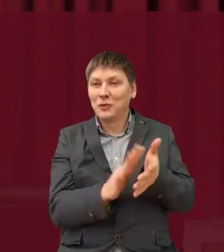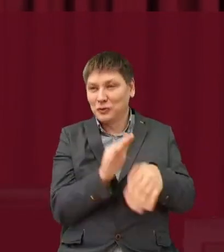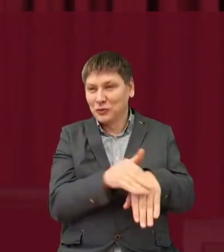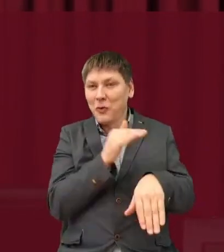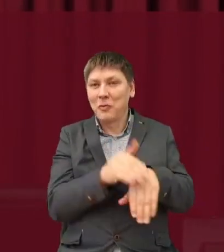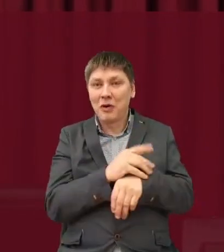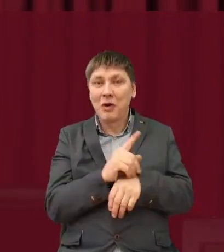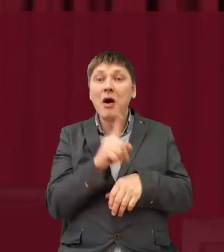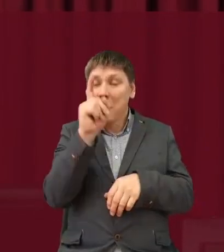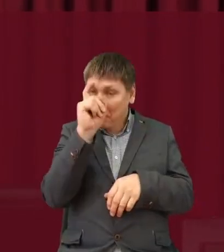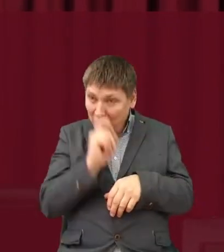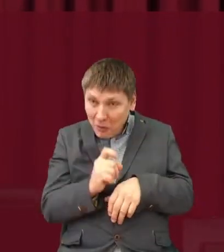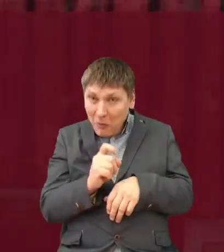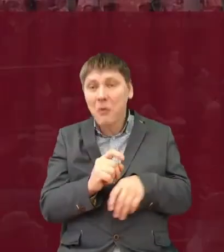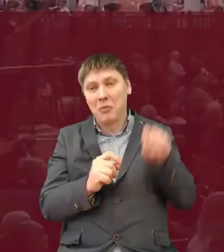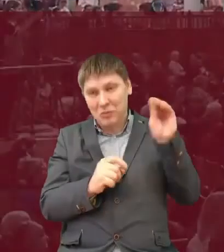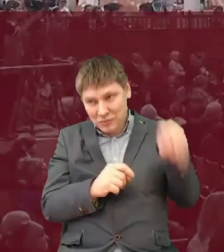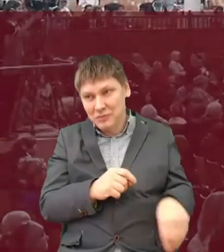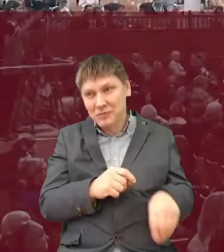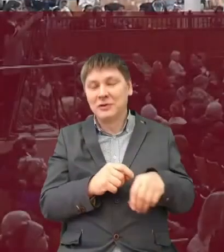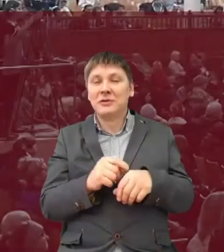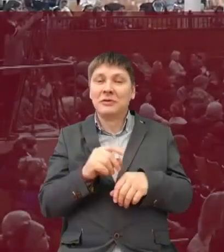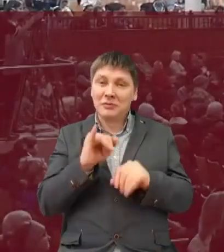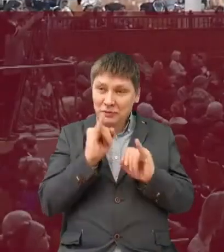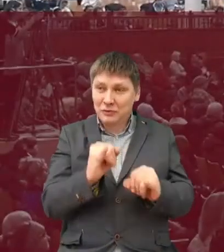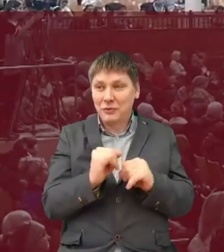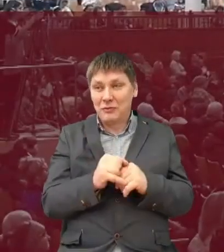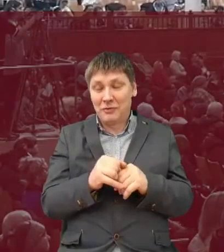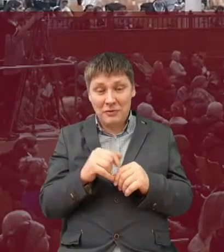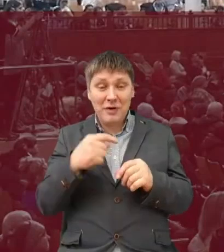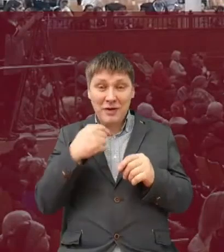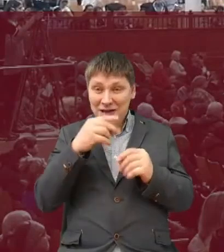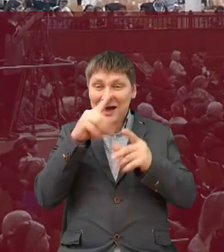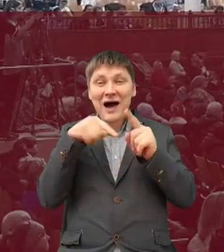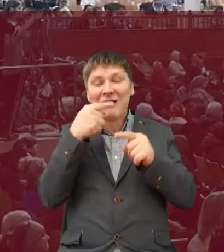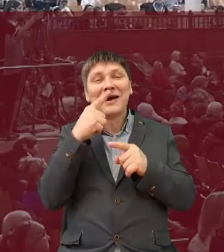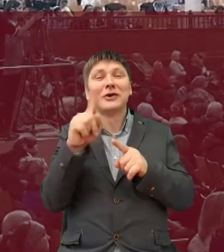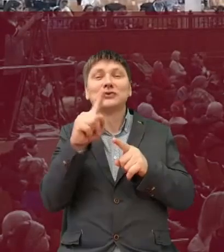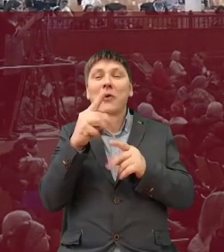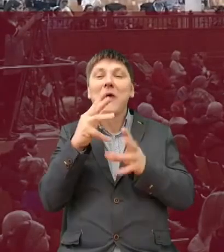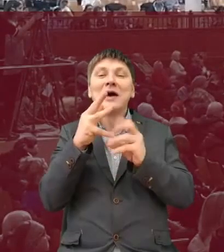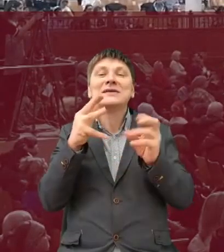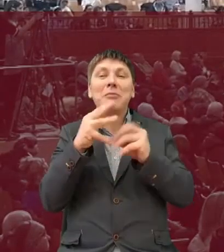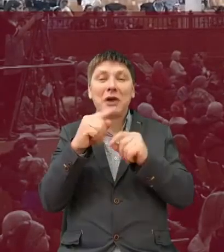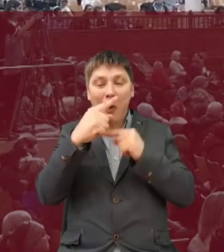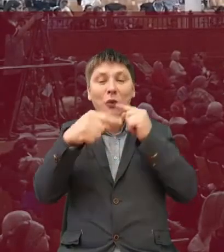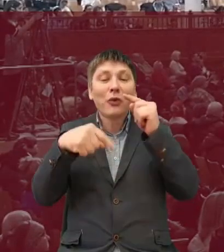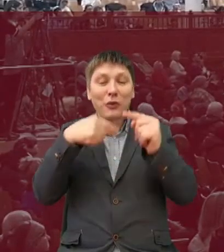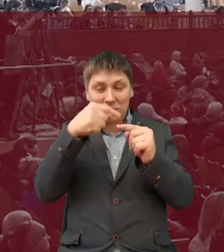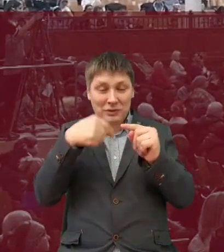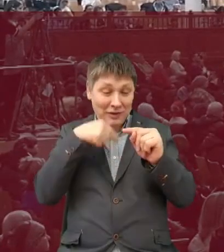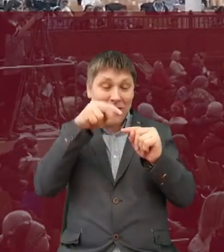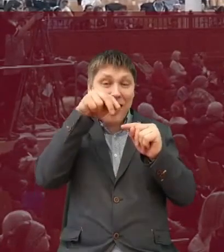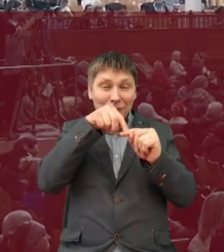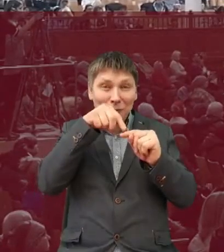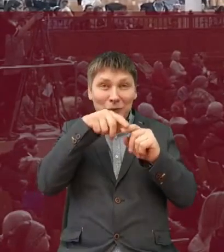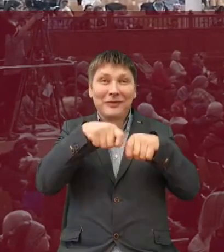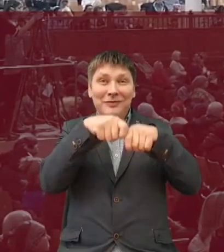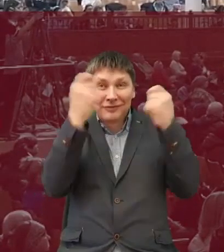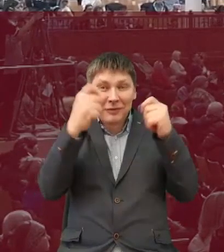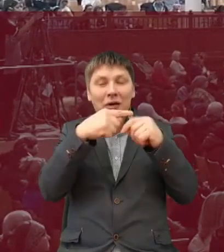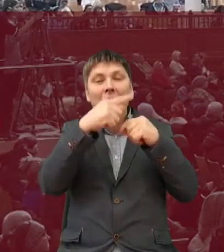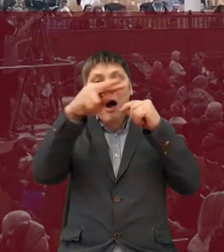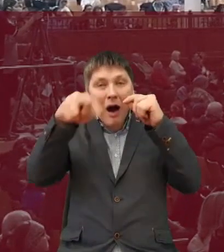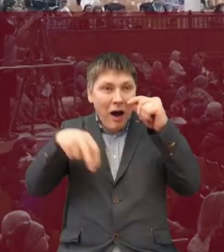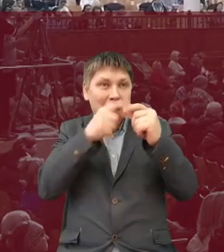кто-то там говорит что Земля круглая тебя коснется за то что ты сделал и даже люди которые далеки от Бога не понимают эти